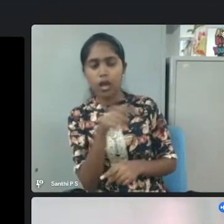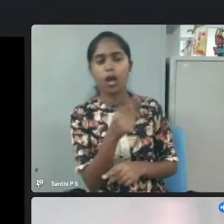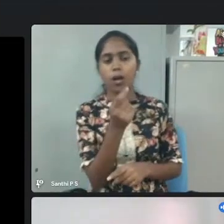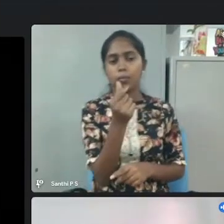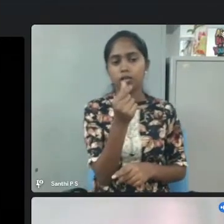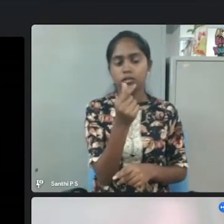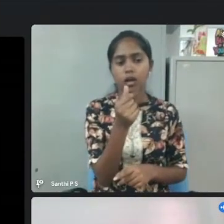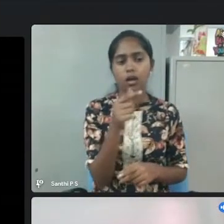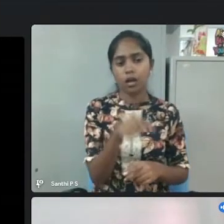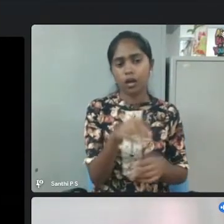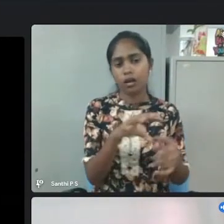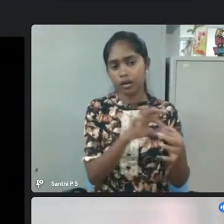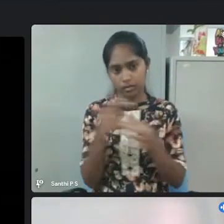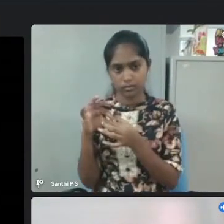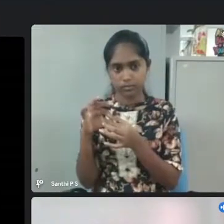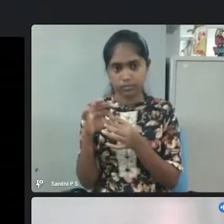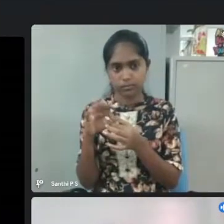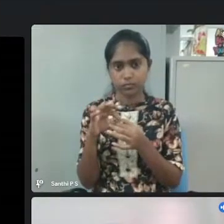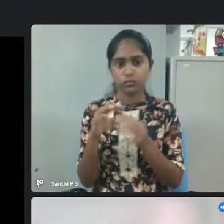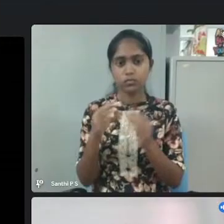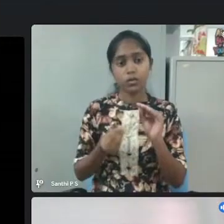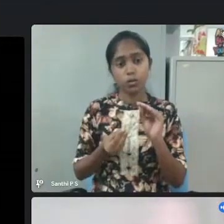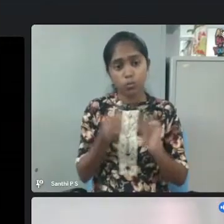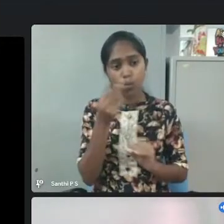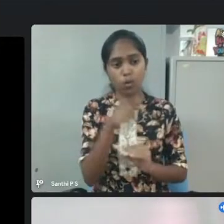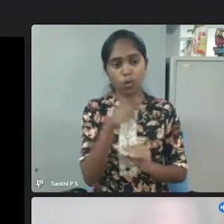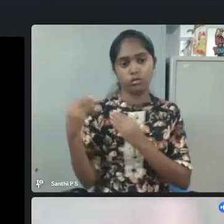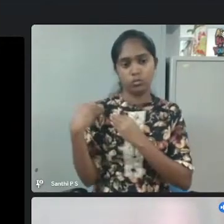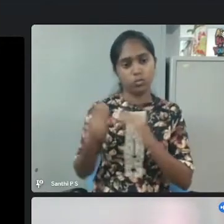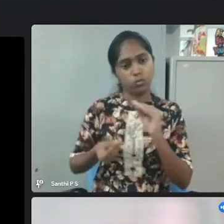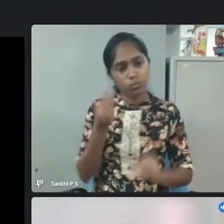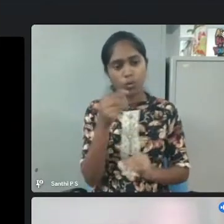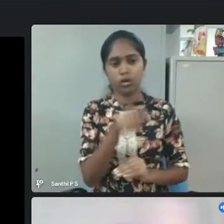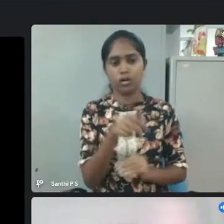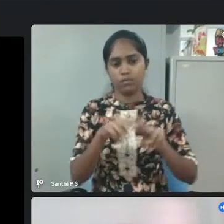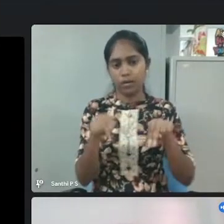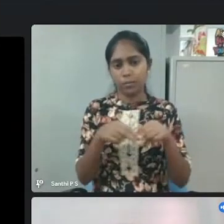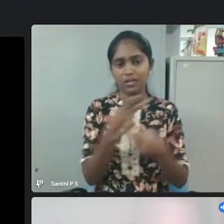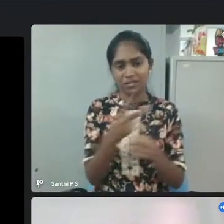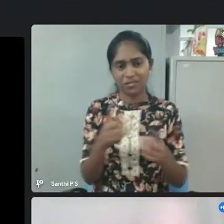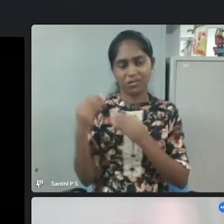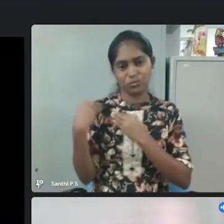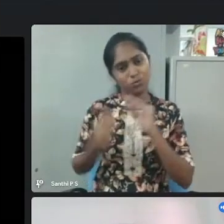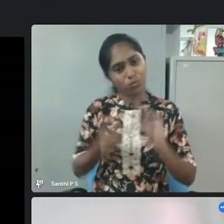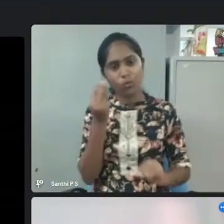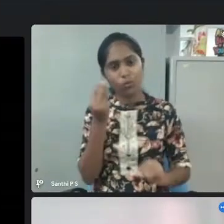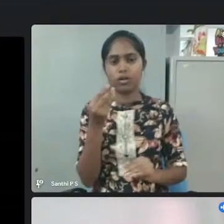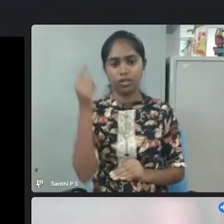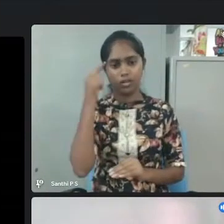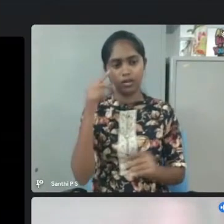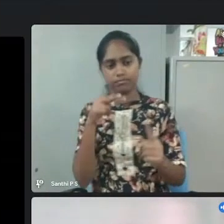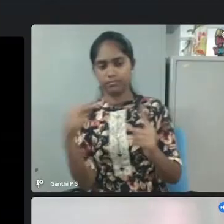സാമ്പത്തികപരമായി കൂടുതൽ അവരുടെ പുറത്ത് ബാധ്യത ഉണ്ടാക്കുന്നതാണ്. കുടുംബത്തിന്റെ പുറത്ത് ബാധ്യത ഉണ്ടാക്കുന്നതാണ്.